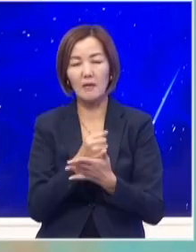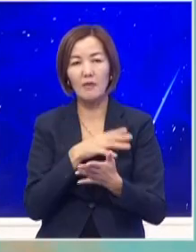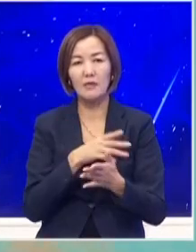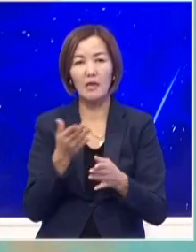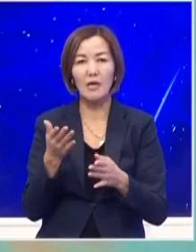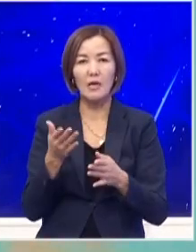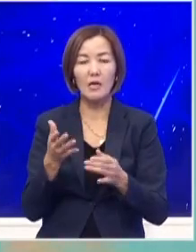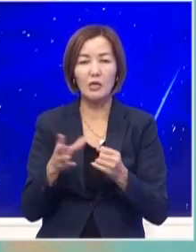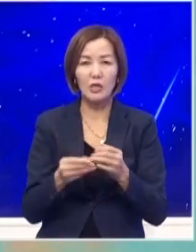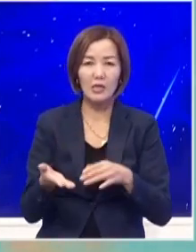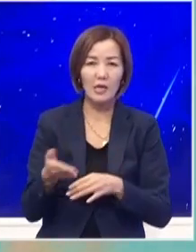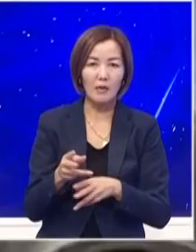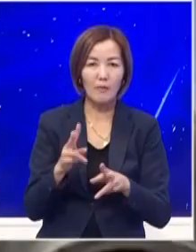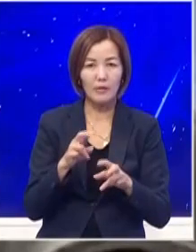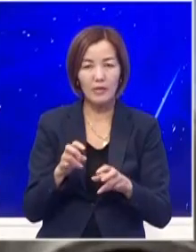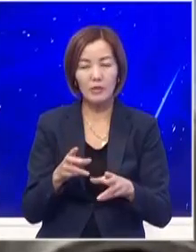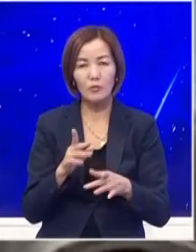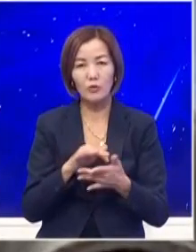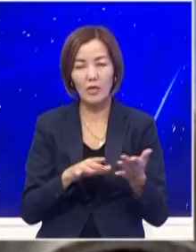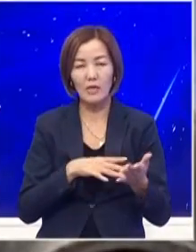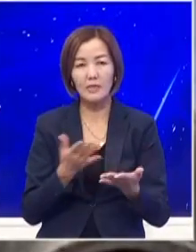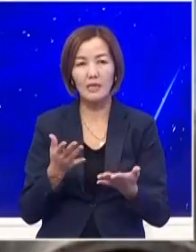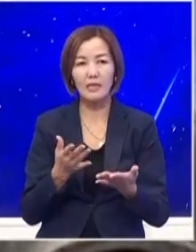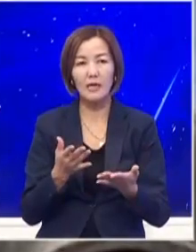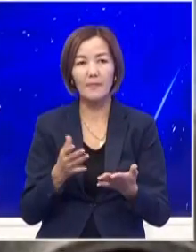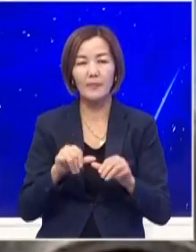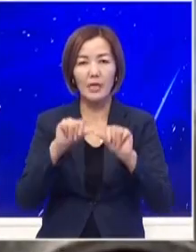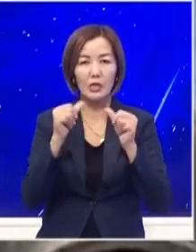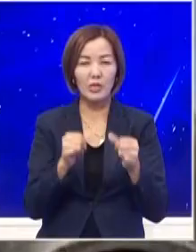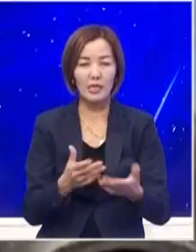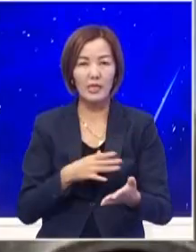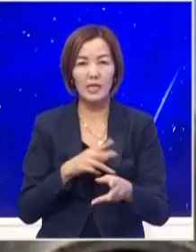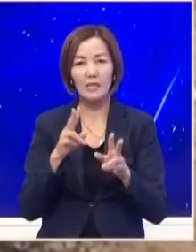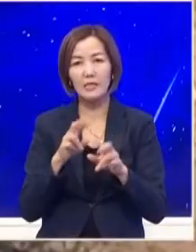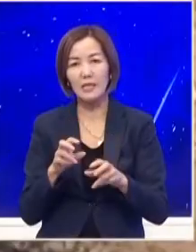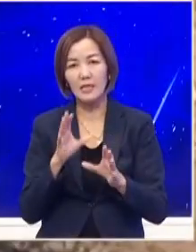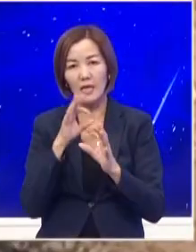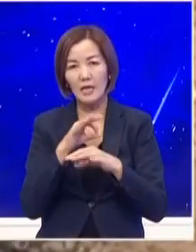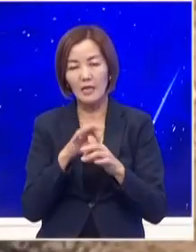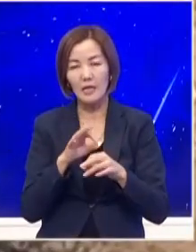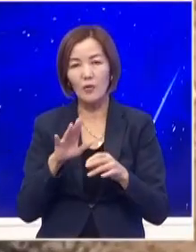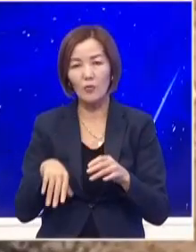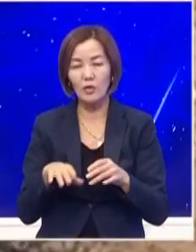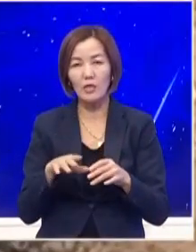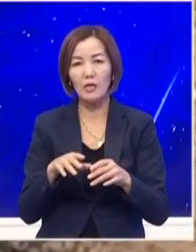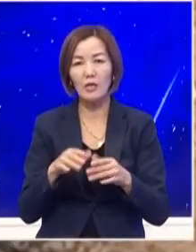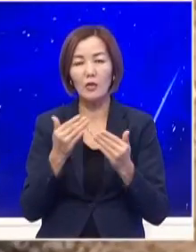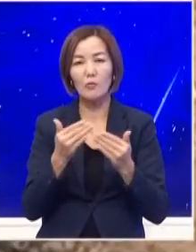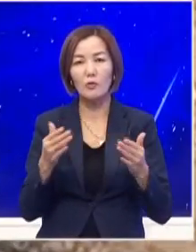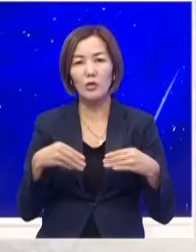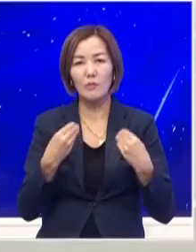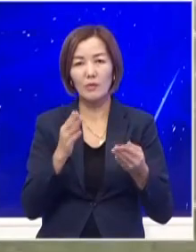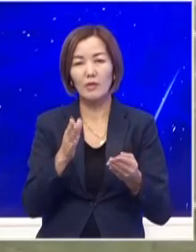әрі қарай жалғасатын болады. Қалашық және қорым маңынан табылған жәдігерлер арнайы мамандардың зертханалық сараптамасынан өткен соң музей қорына